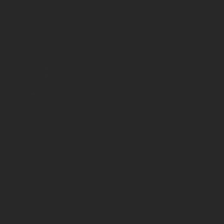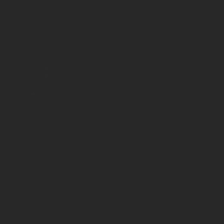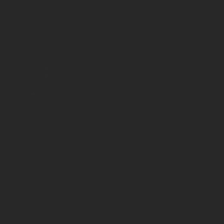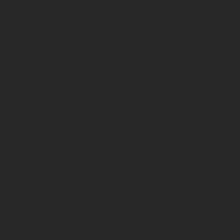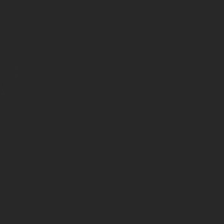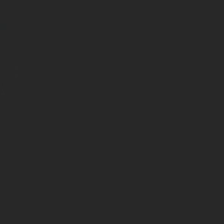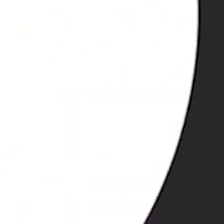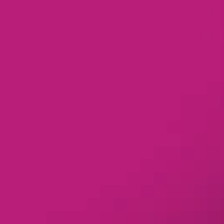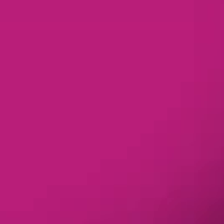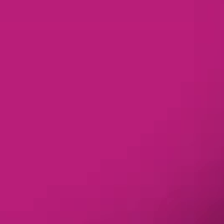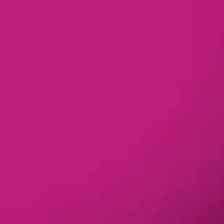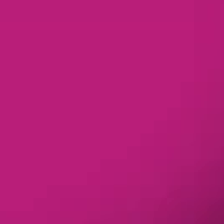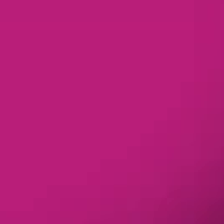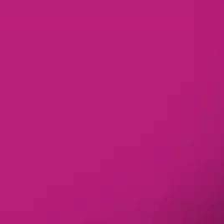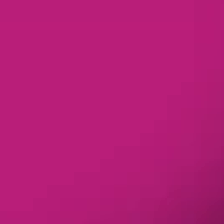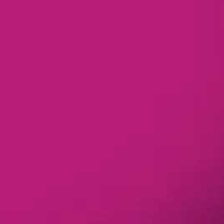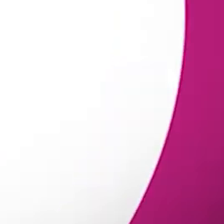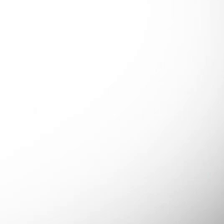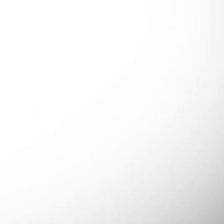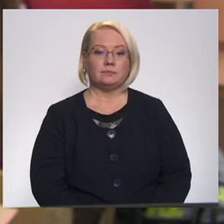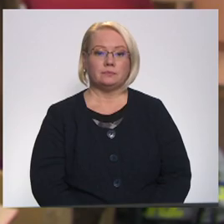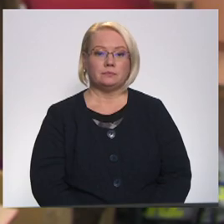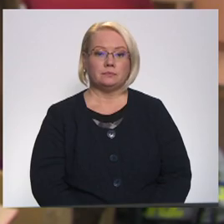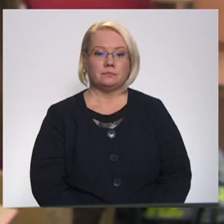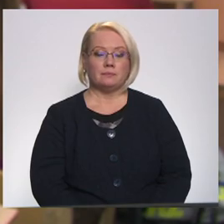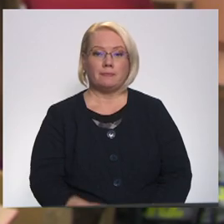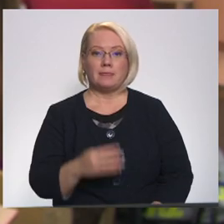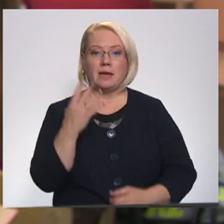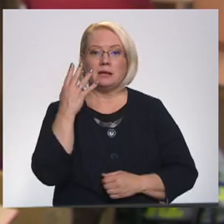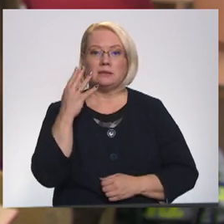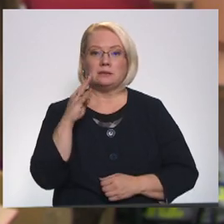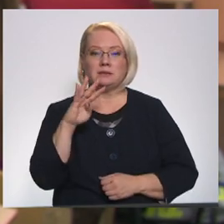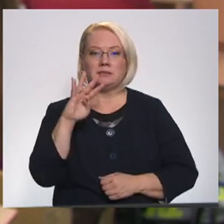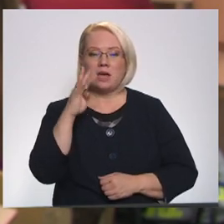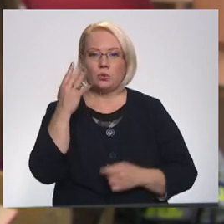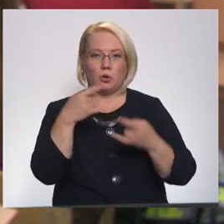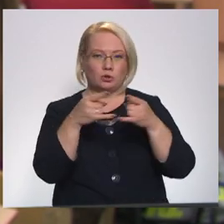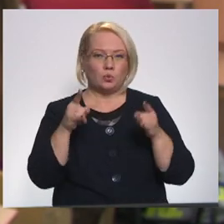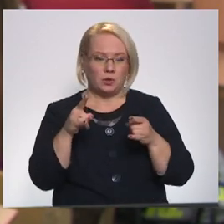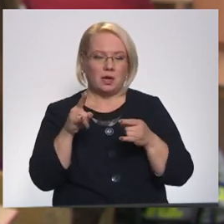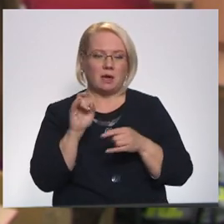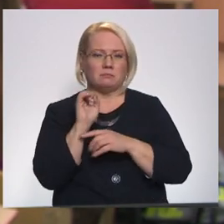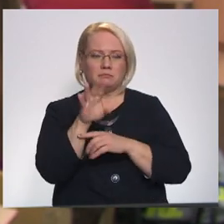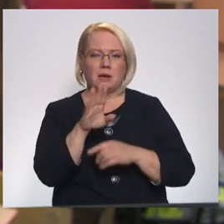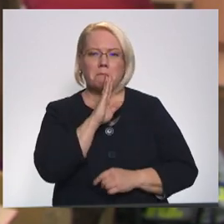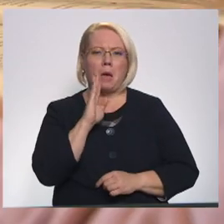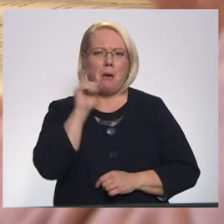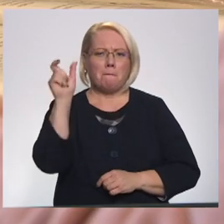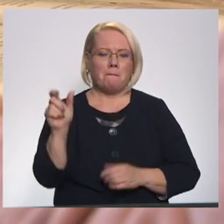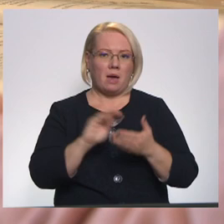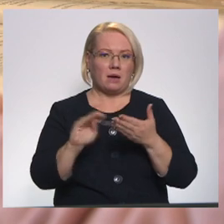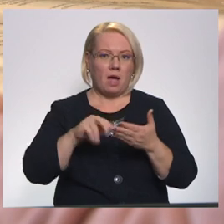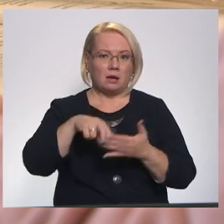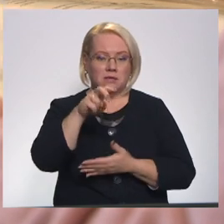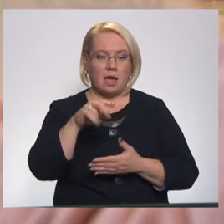Re! Viss ēters ir te! Ceturtai studijai vēstuli atsūtīs kāda norūpējusies mamma, kuras